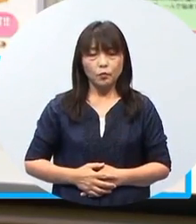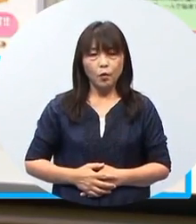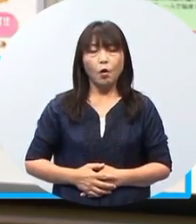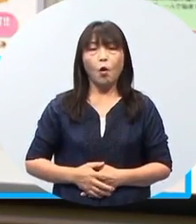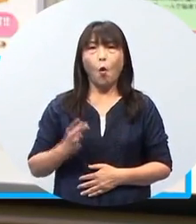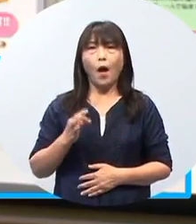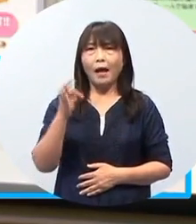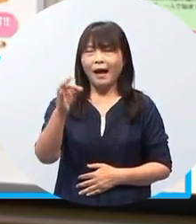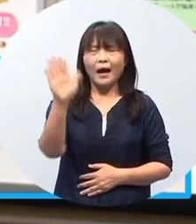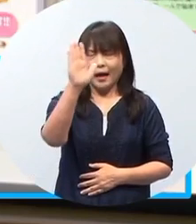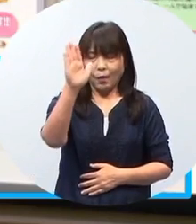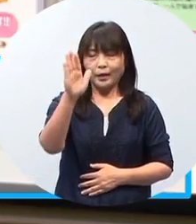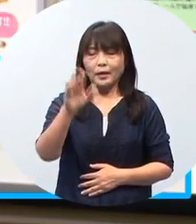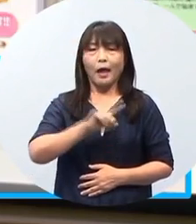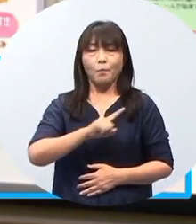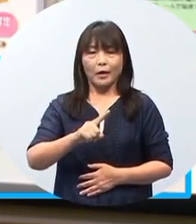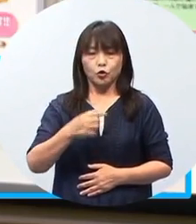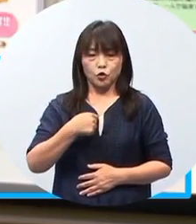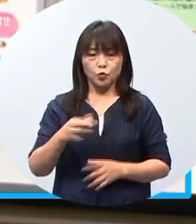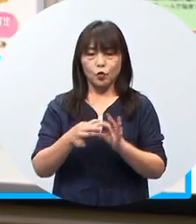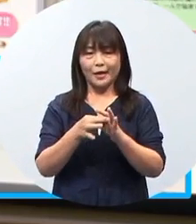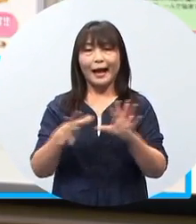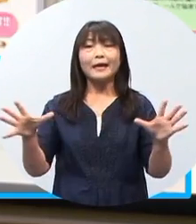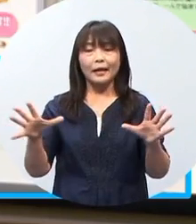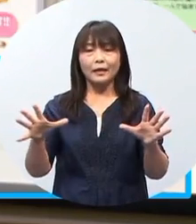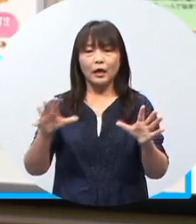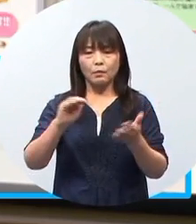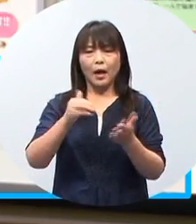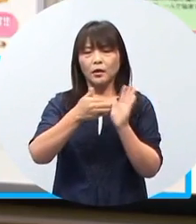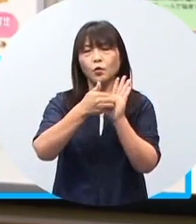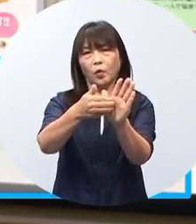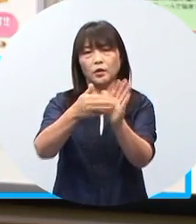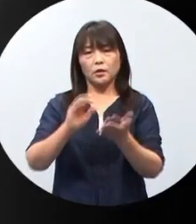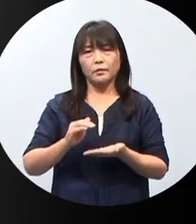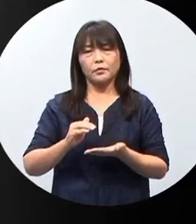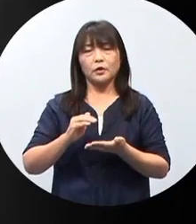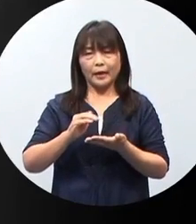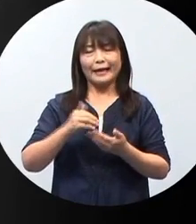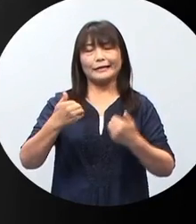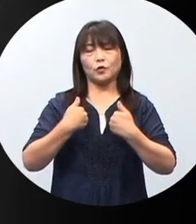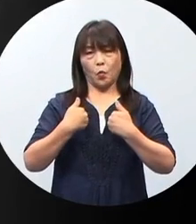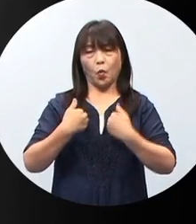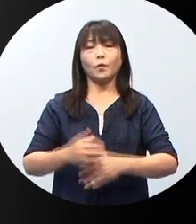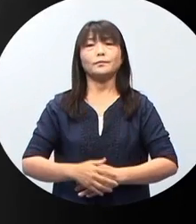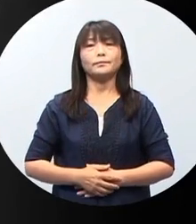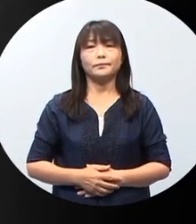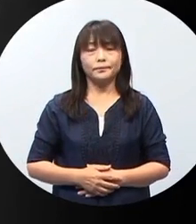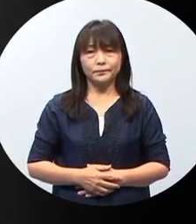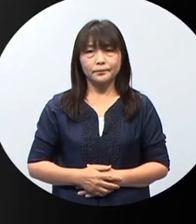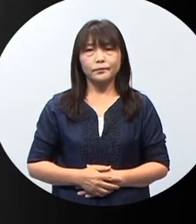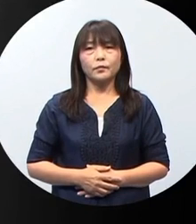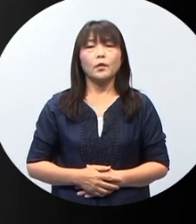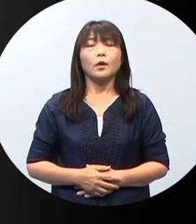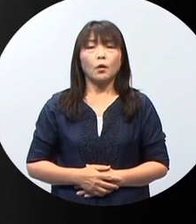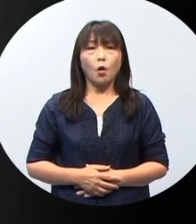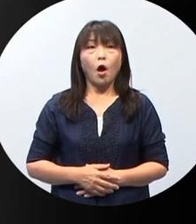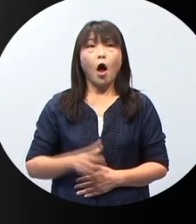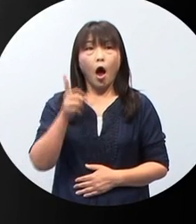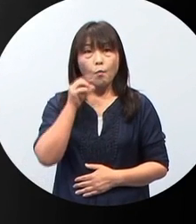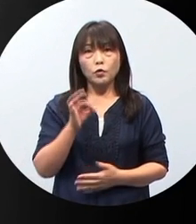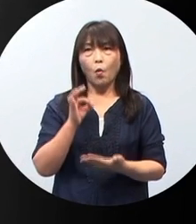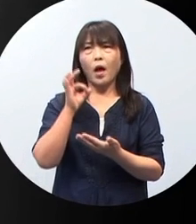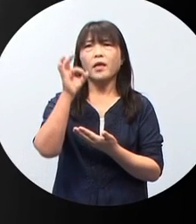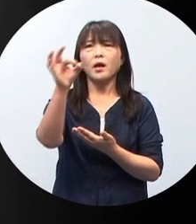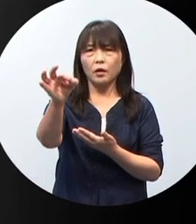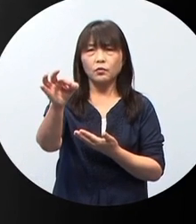わないでまずは受け取り拒否をしていただきたいなと思います。 悪質商法でお金を払ってしま